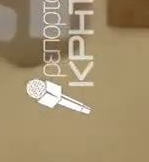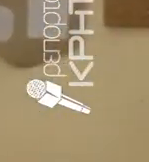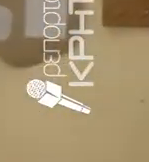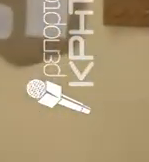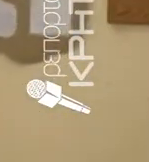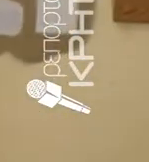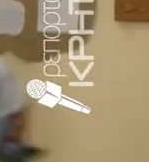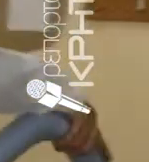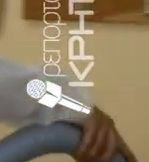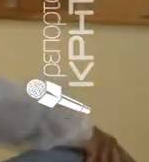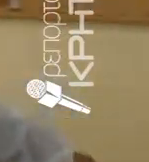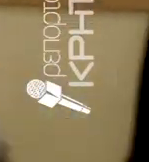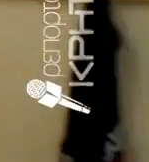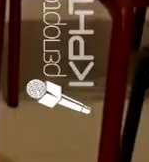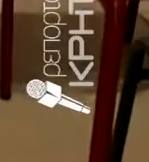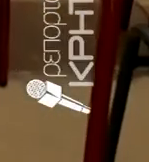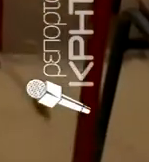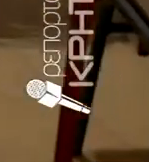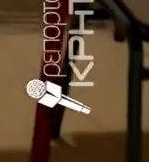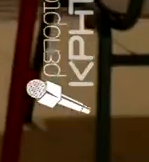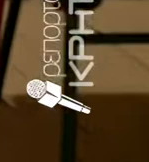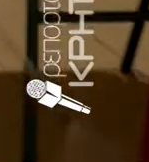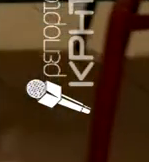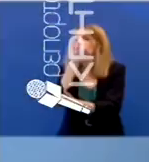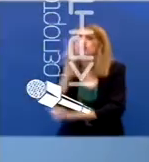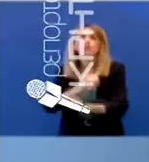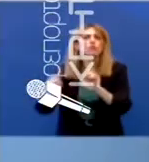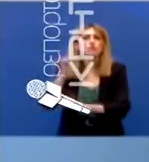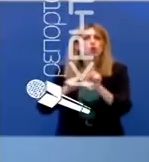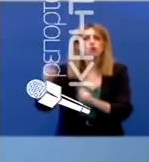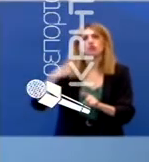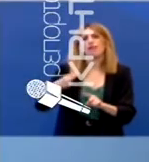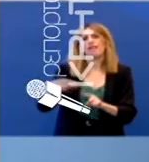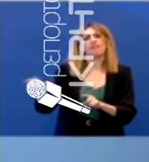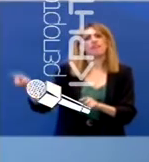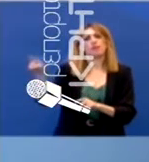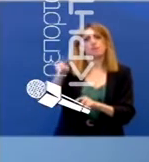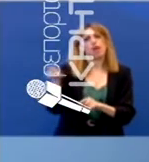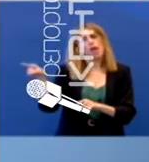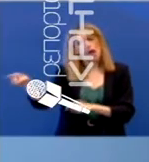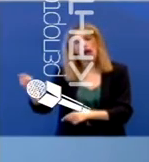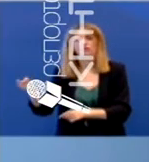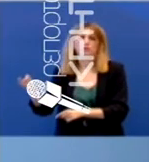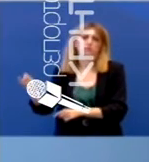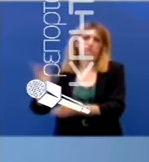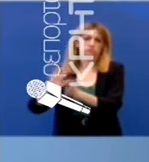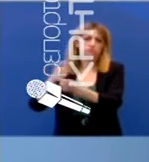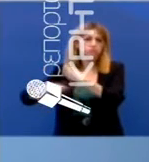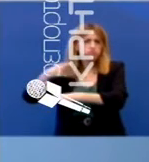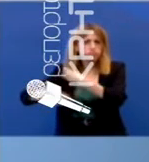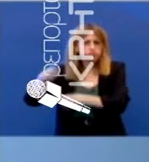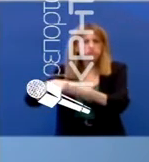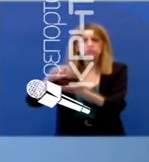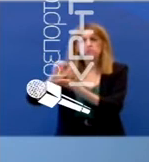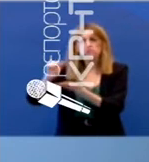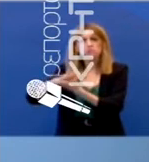στους Δήμους για την πρόσληψη έκτακτου προσωπικού καθαριότητας. Επίσης, ό,τι αφορά τη συνολική καθαριότητα των χώρων, εφόσον το